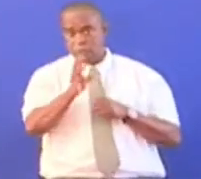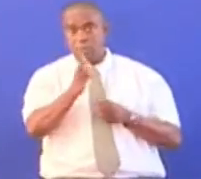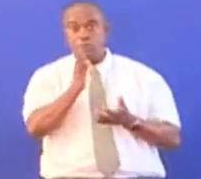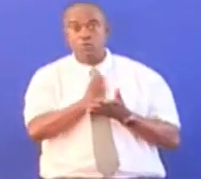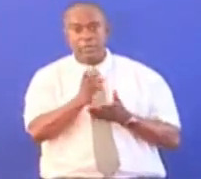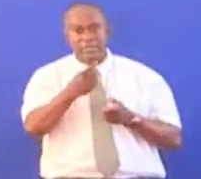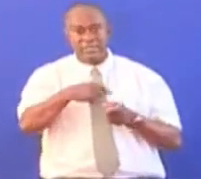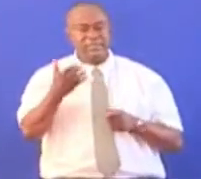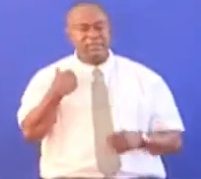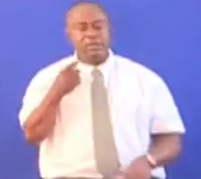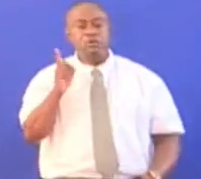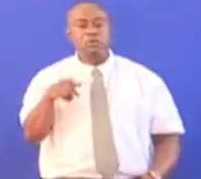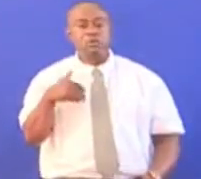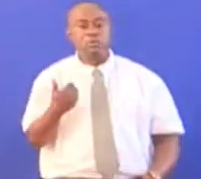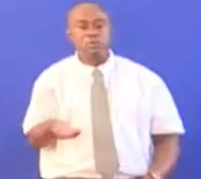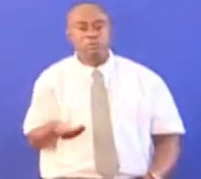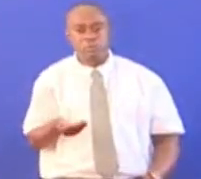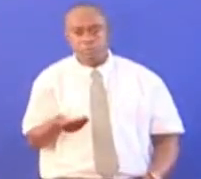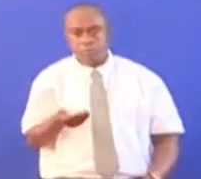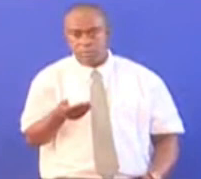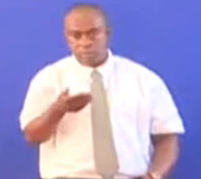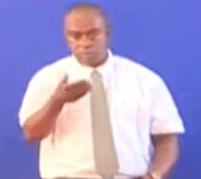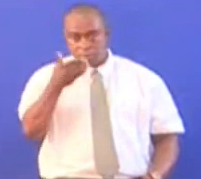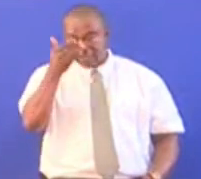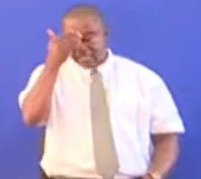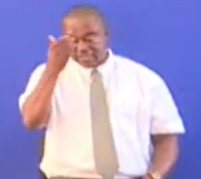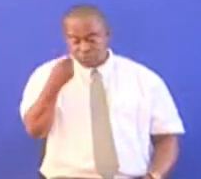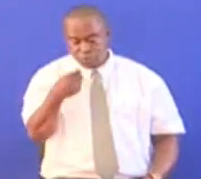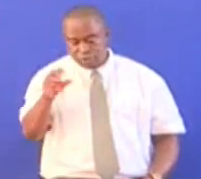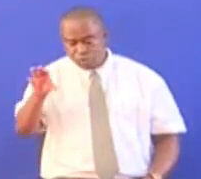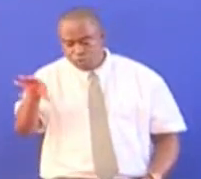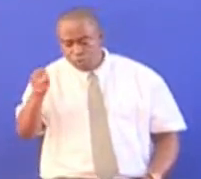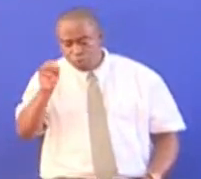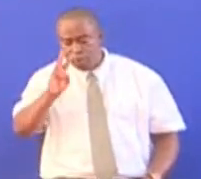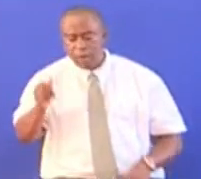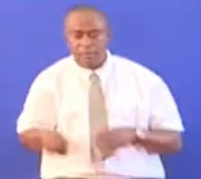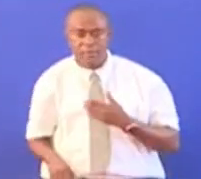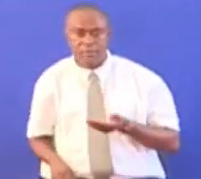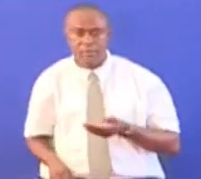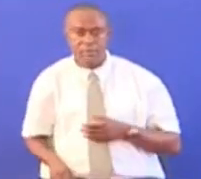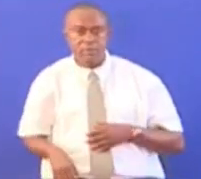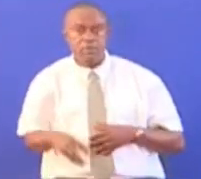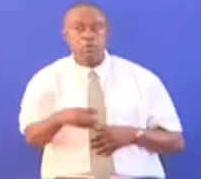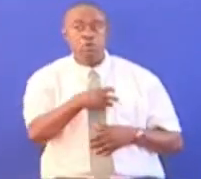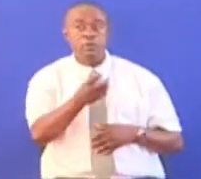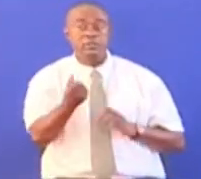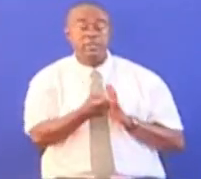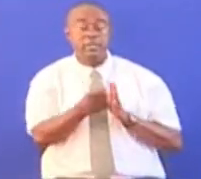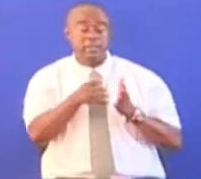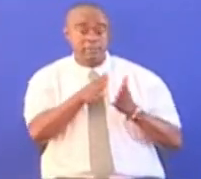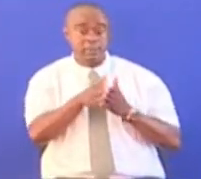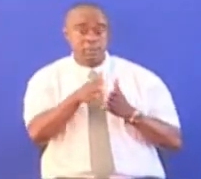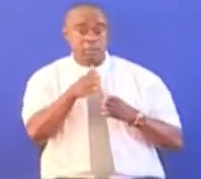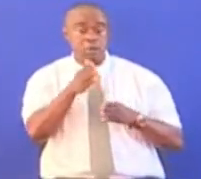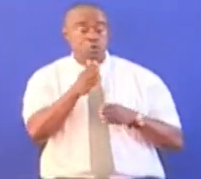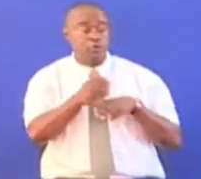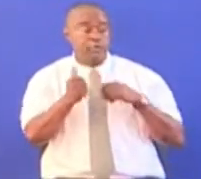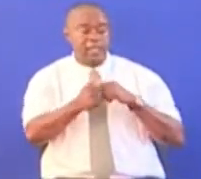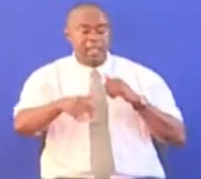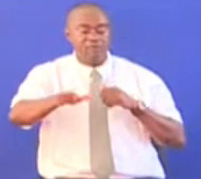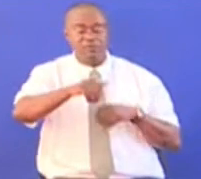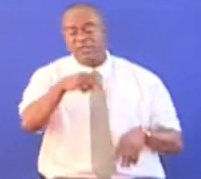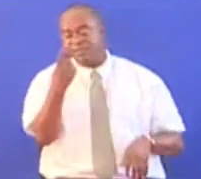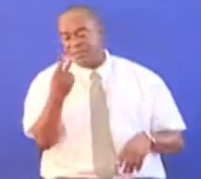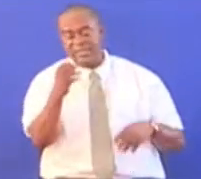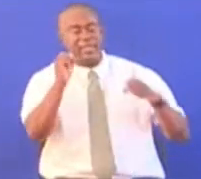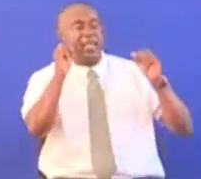sisi tulikuwa nao tayari. Siki ndege gani kimekuibia? Sisi tuna wizara ina maelekezo ya kujenga stadium mbili